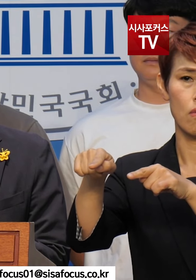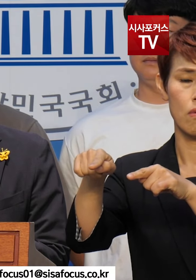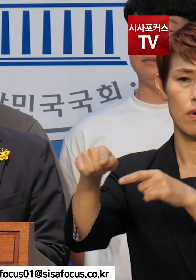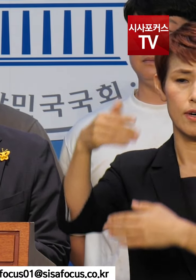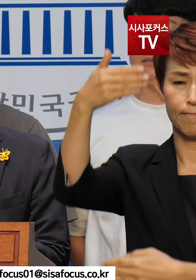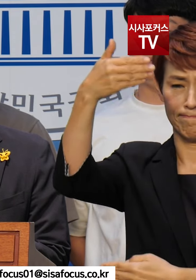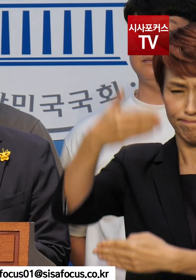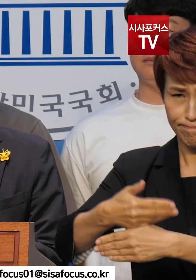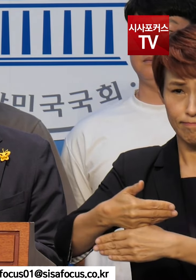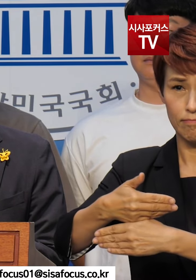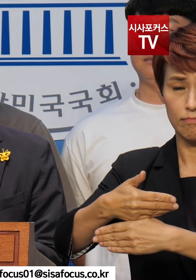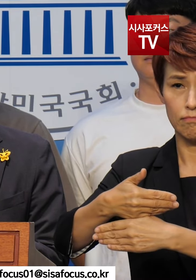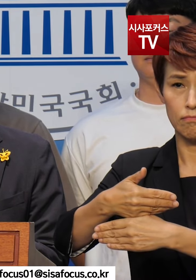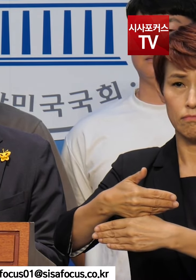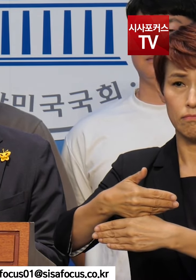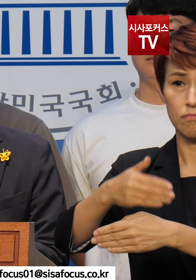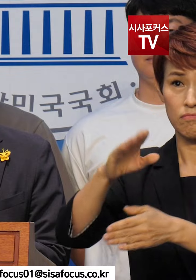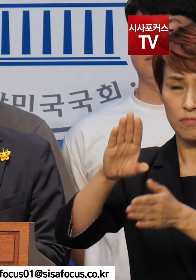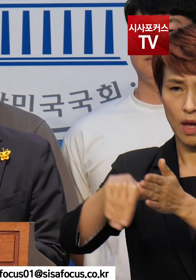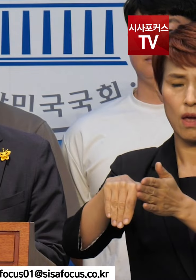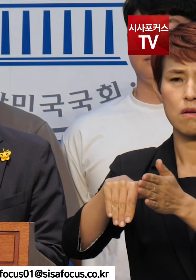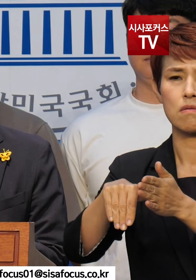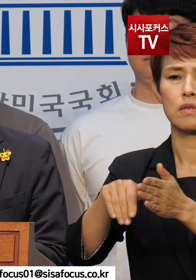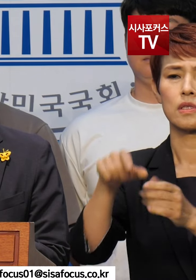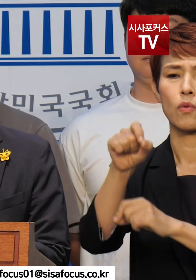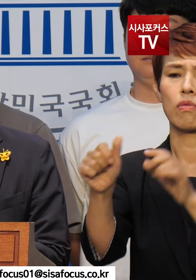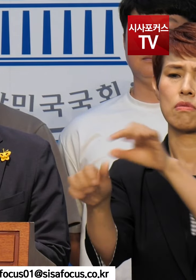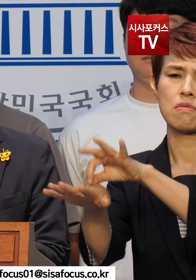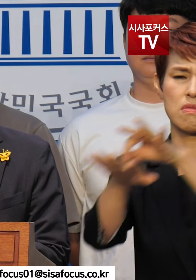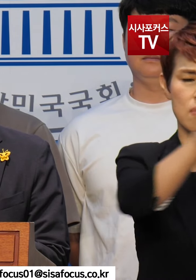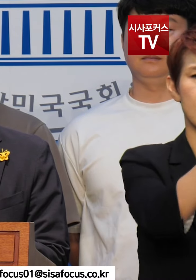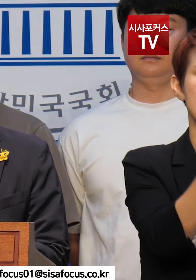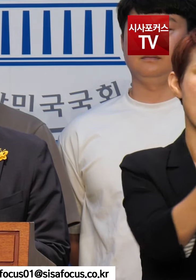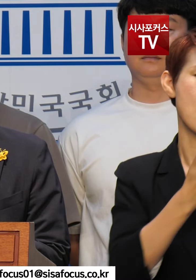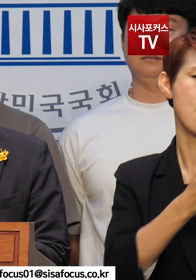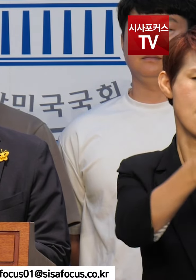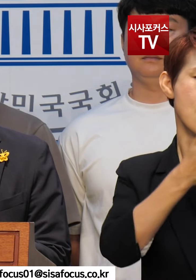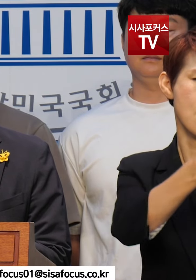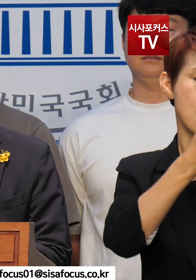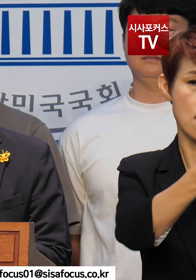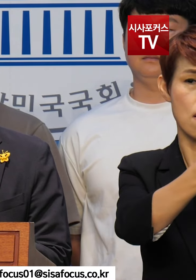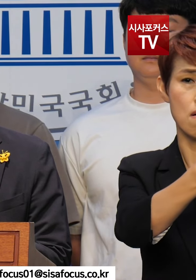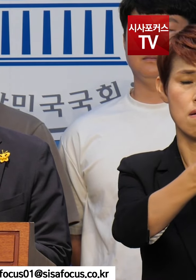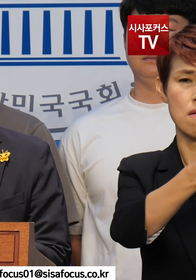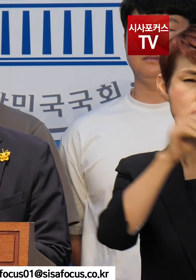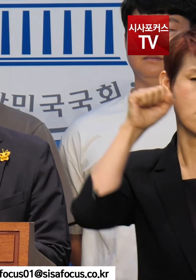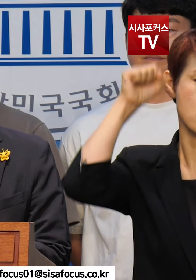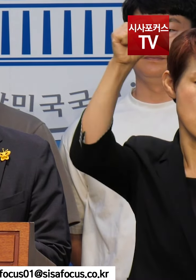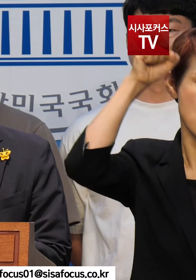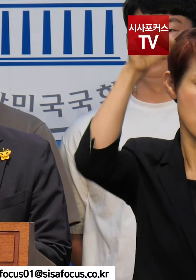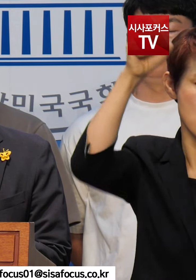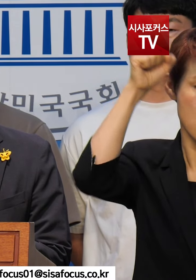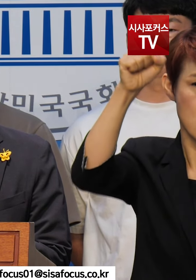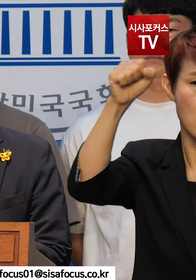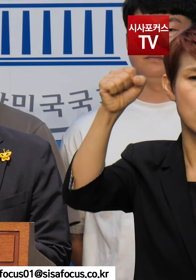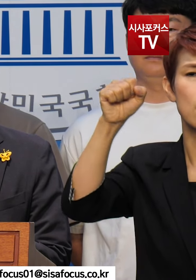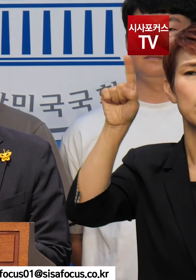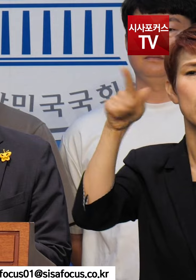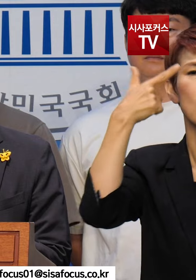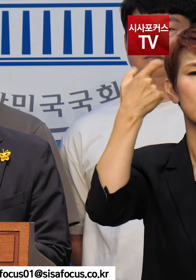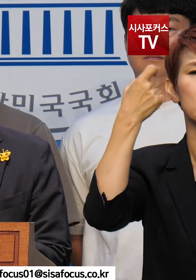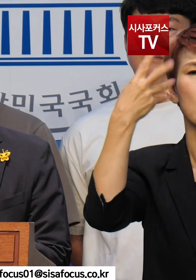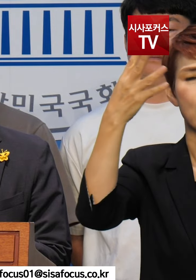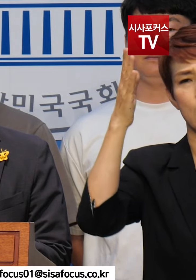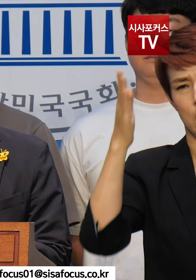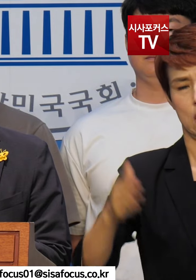항의에서 고용 승계 요구를 내걸고 노동자분들이 164일간 고공농성 중에 있습니다. 을지로위원회는